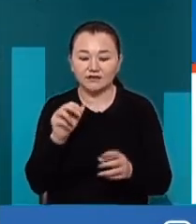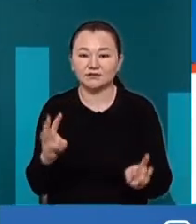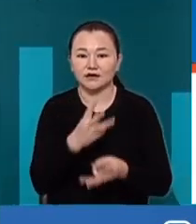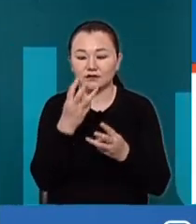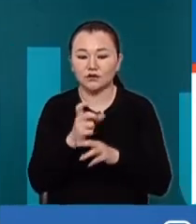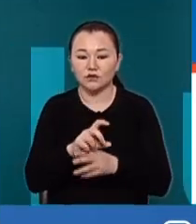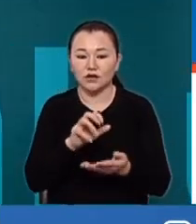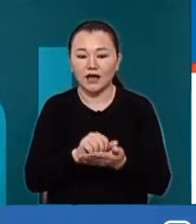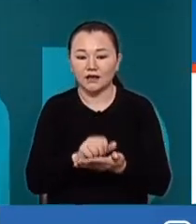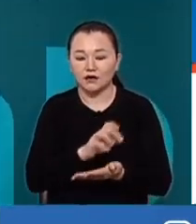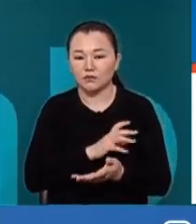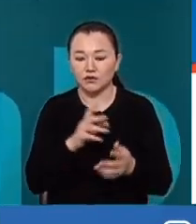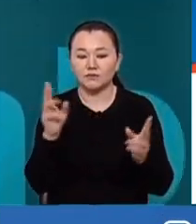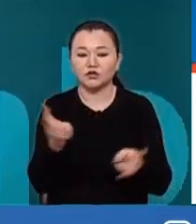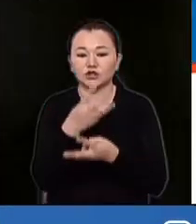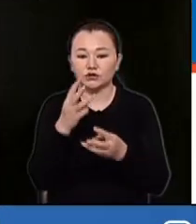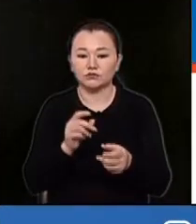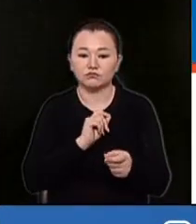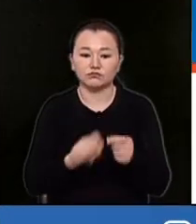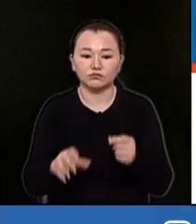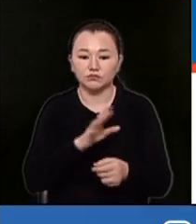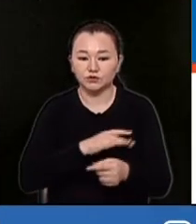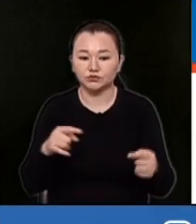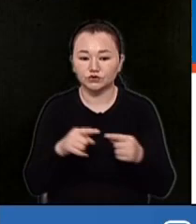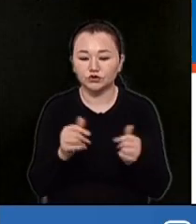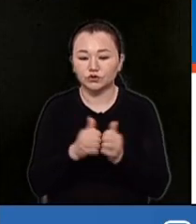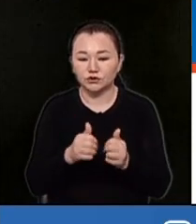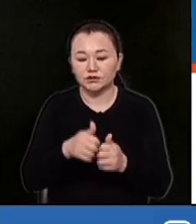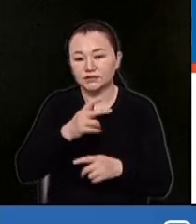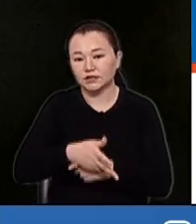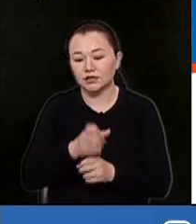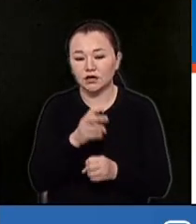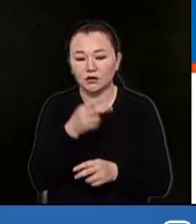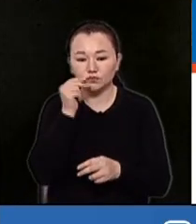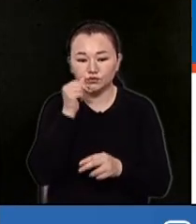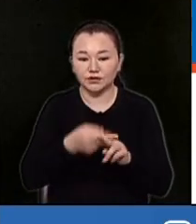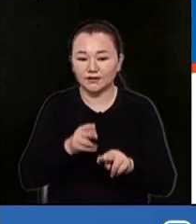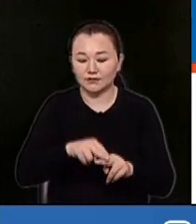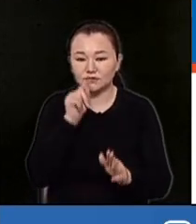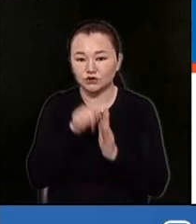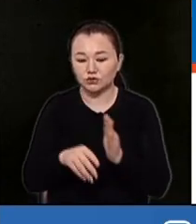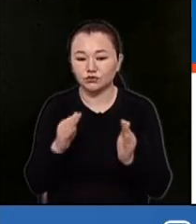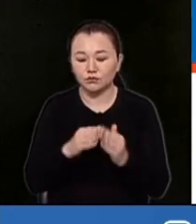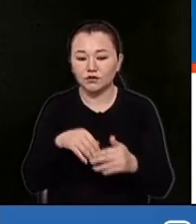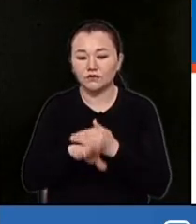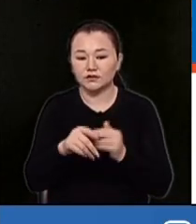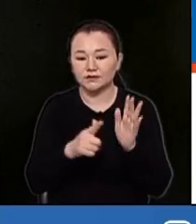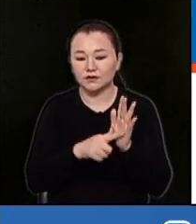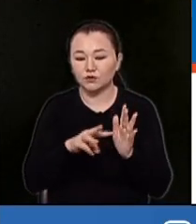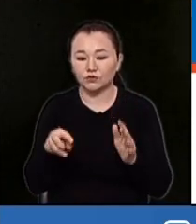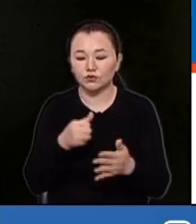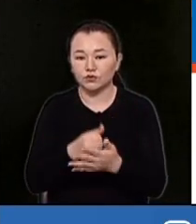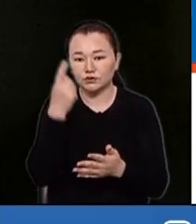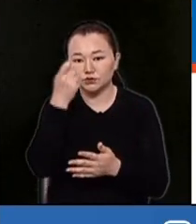она снимала. Пожарные подтвердили поджог. Камера наблюдения соседей сняла, как тот самый мужчина зашел в дом и вышел за 7 минут до